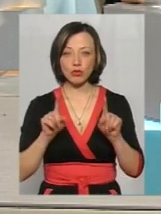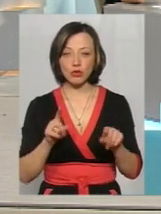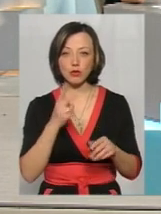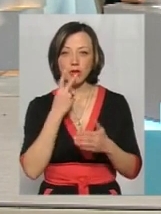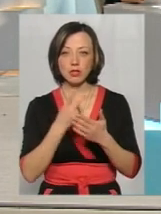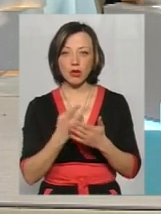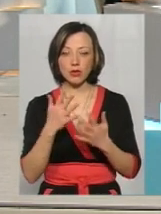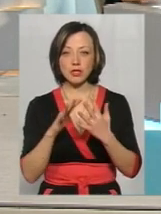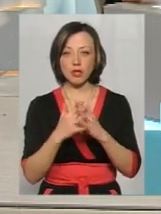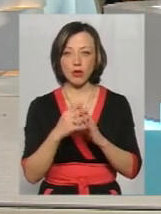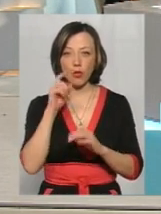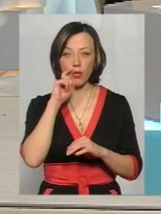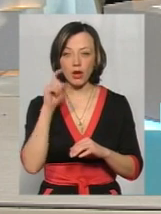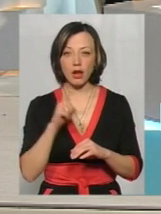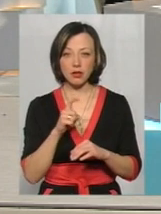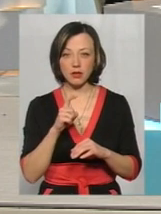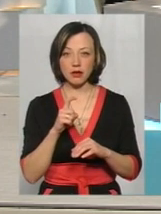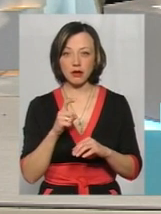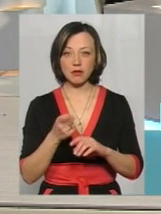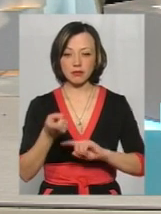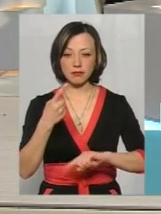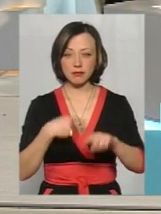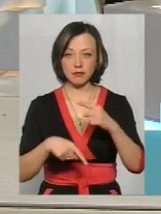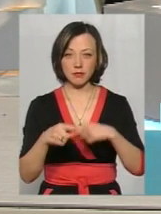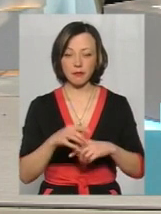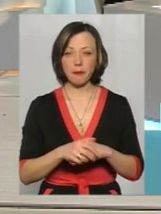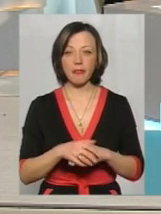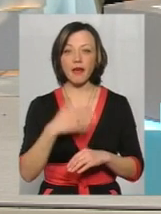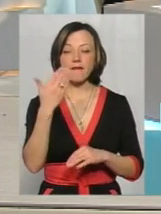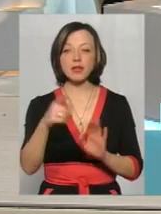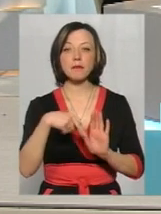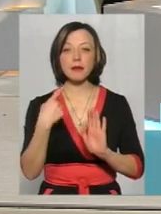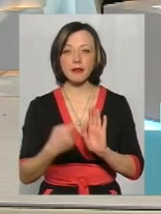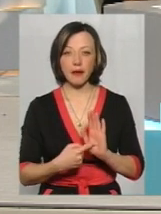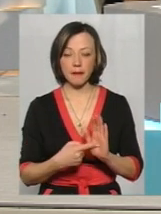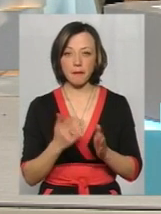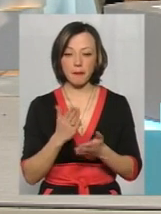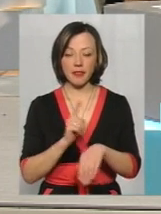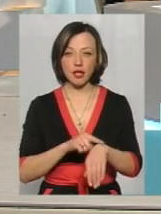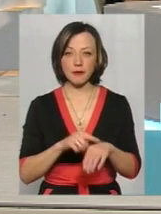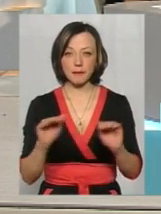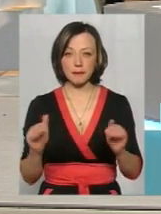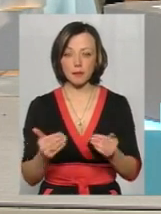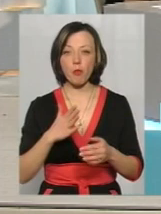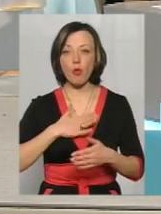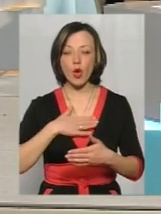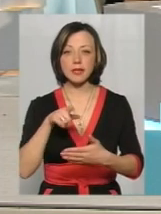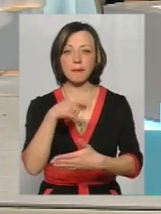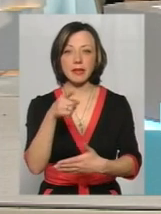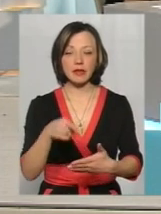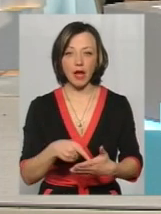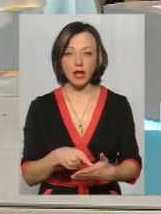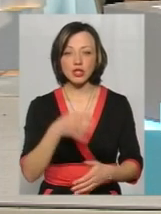вбачає, що його село Україна поставила з ніг на голову. Скажіть, будь ласка, ваше питання, бо маємо обмежений ефірний час. Моє запитання.